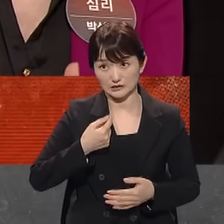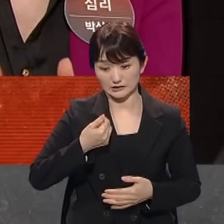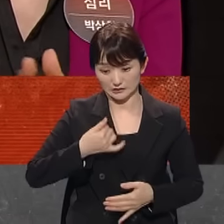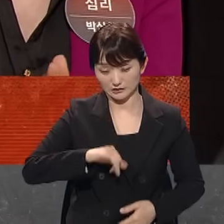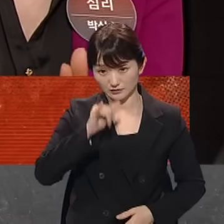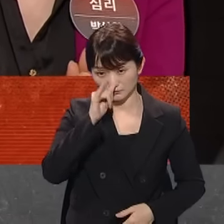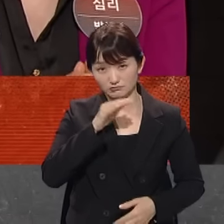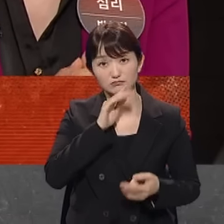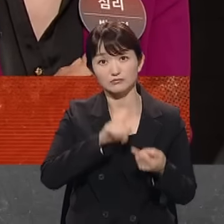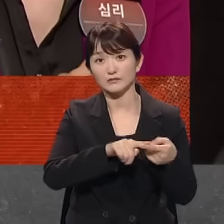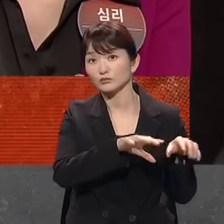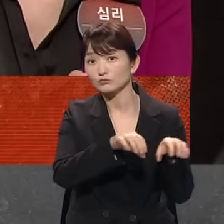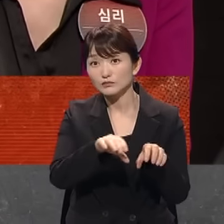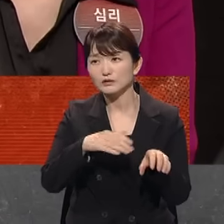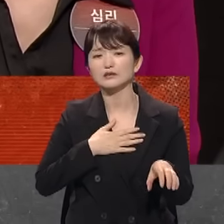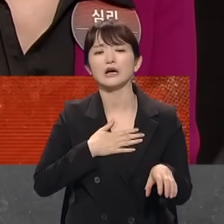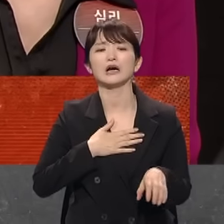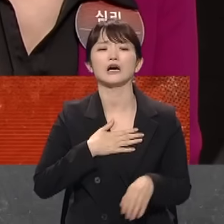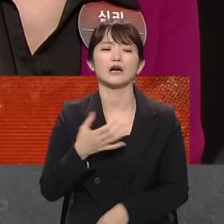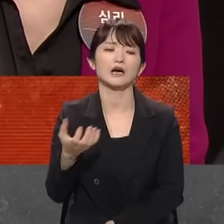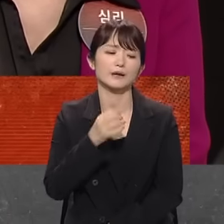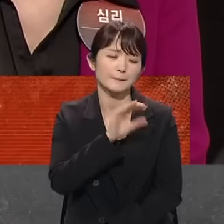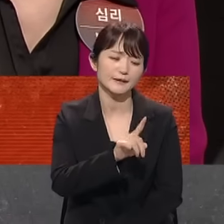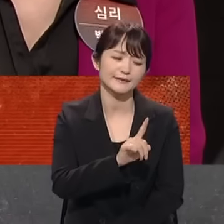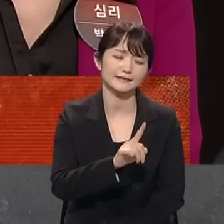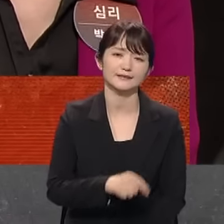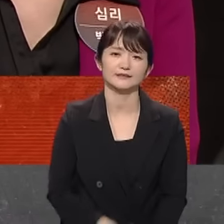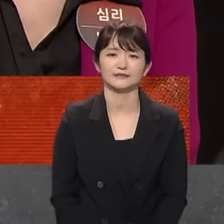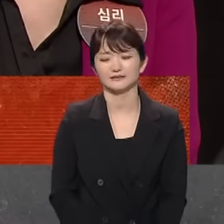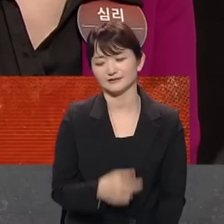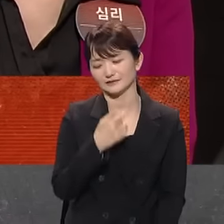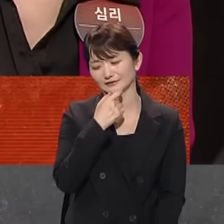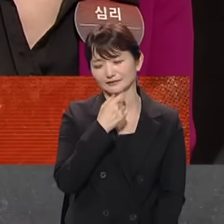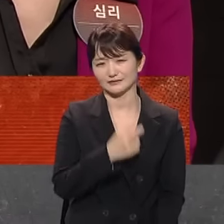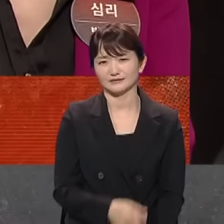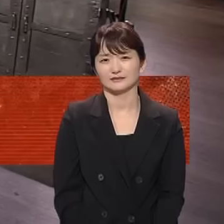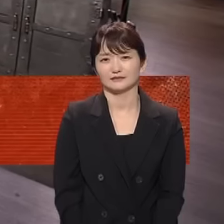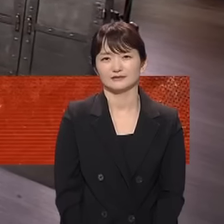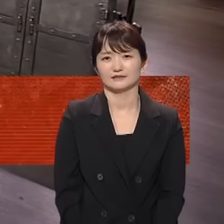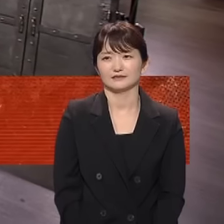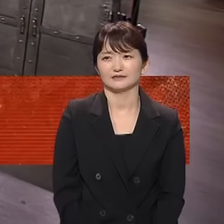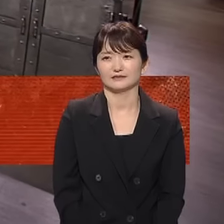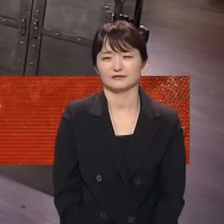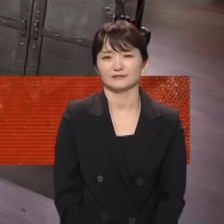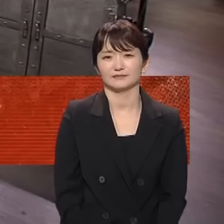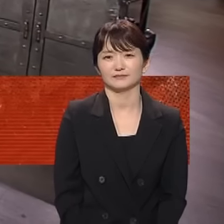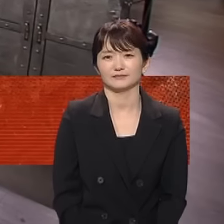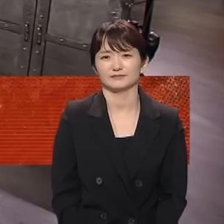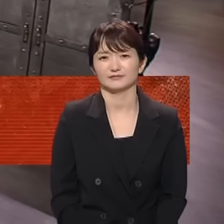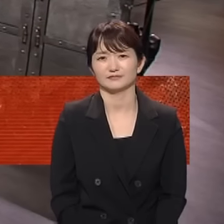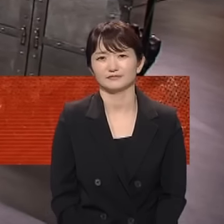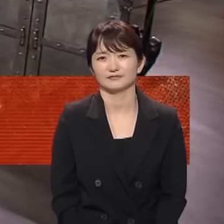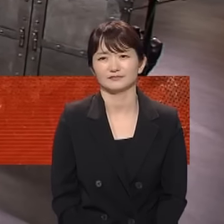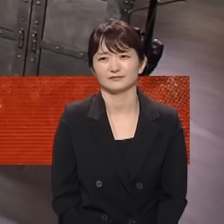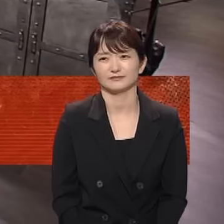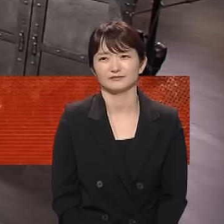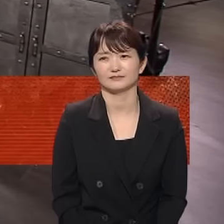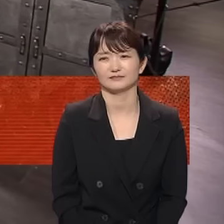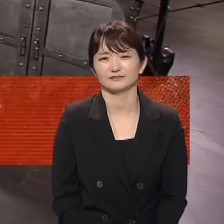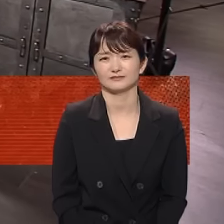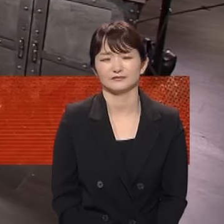당연히 주물러줘야 되는데 나도 아프라니요. 아우 정말 싫어요. 네. 양 변호사님 이건 뭐 가치 판단을 떠나서 도대체